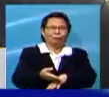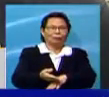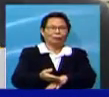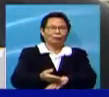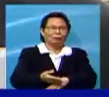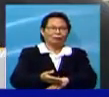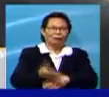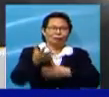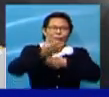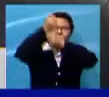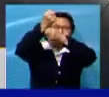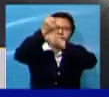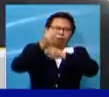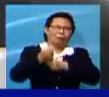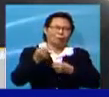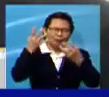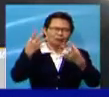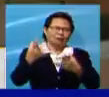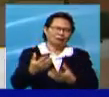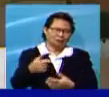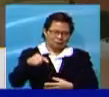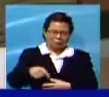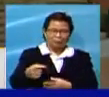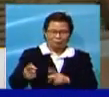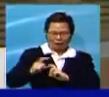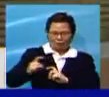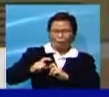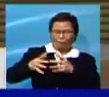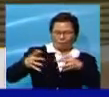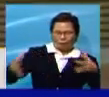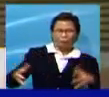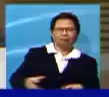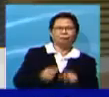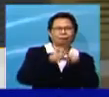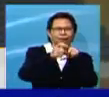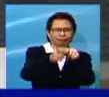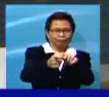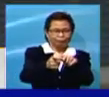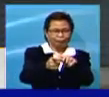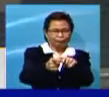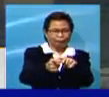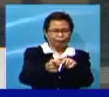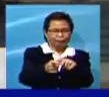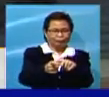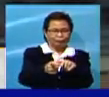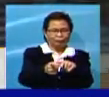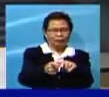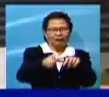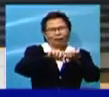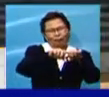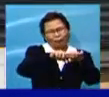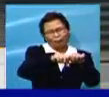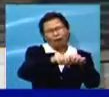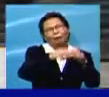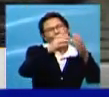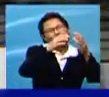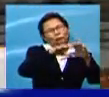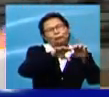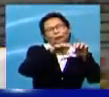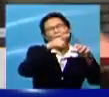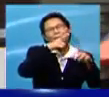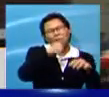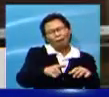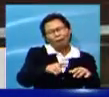program pelapis. Banyak benda dia bagi. Bak kata pepatah, patah tumbuh hilang berganti.